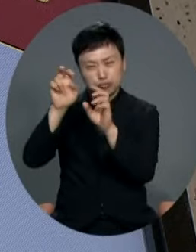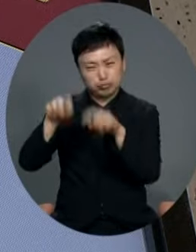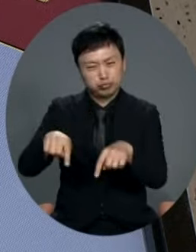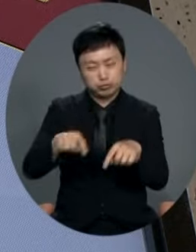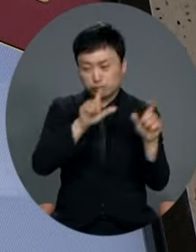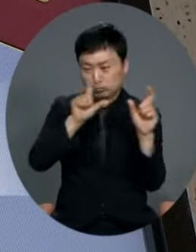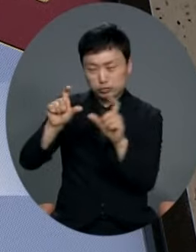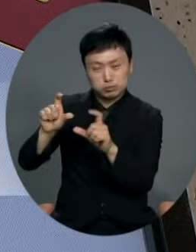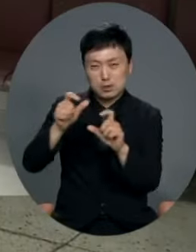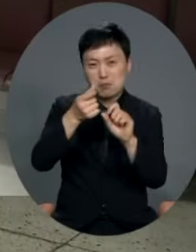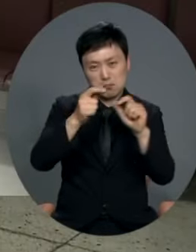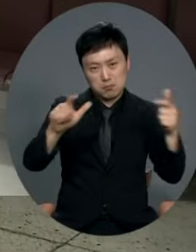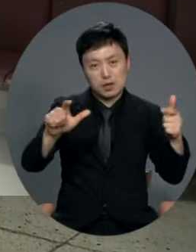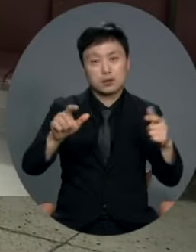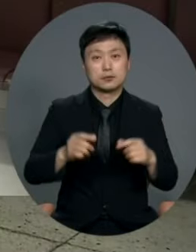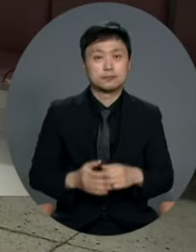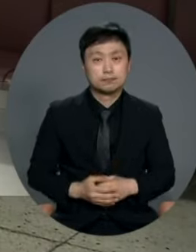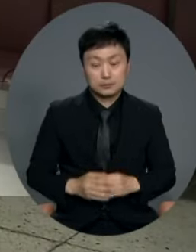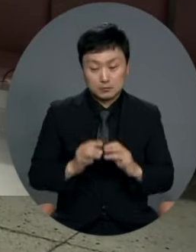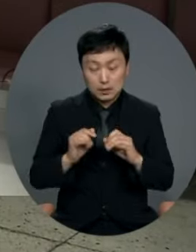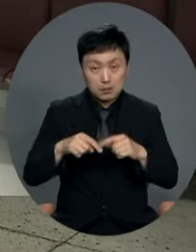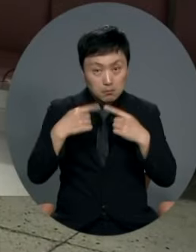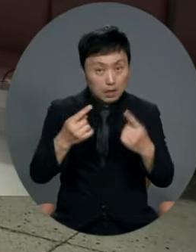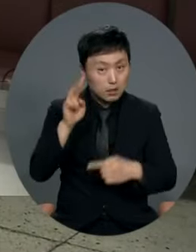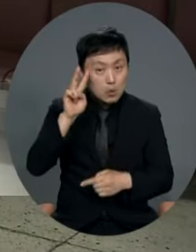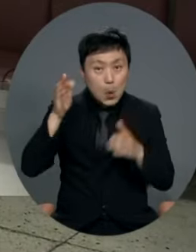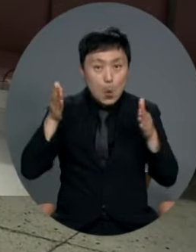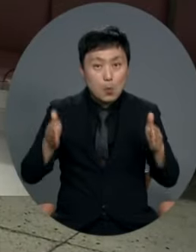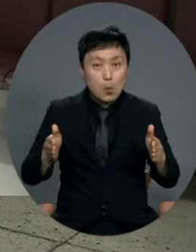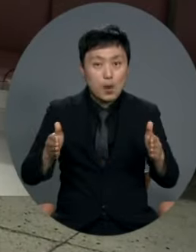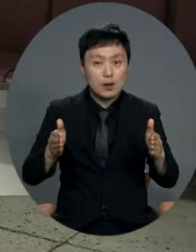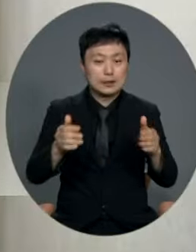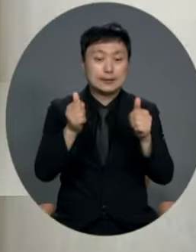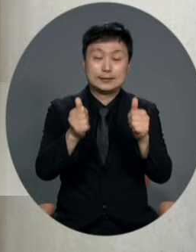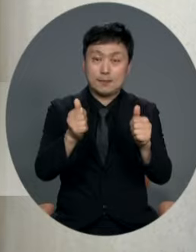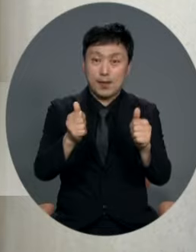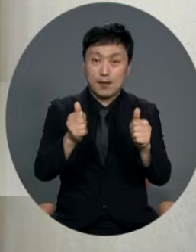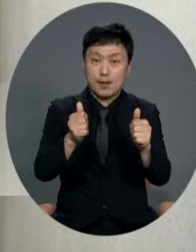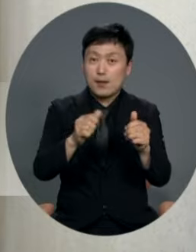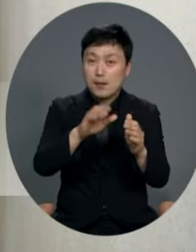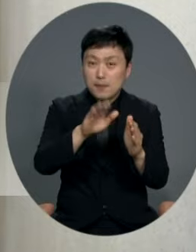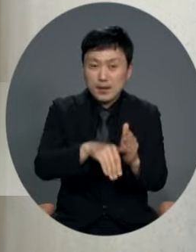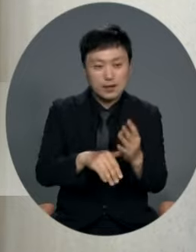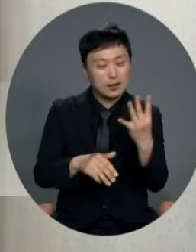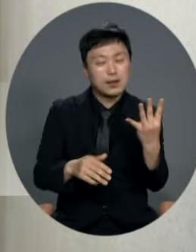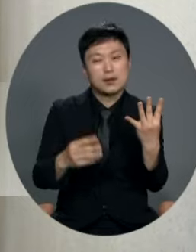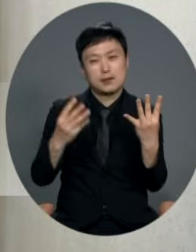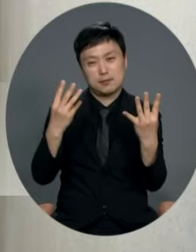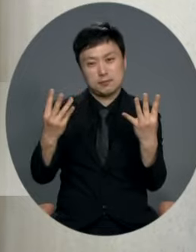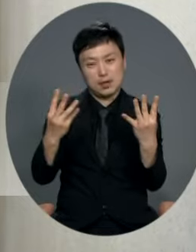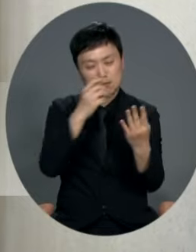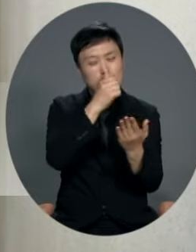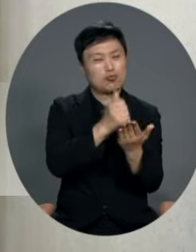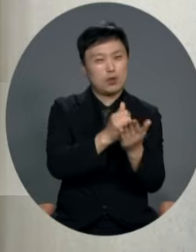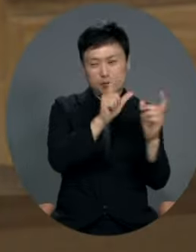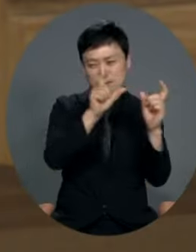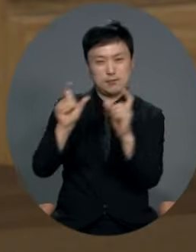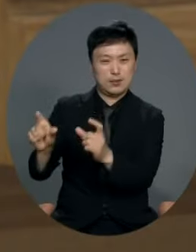7명이 배심원으로 참여해 이틀 동안 진행한 첫 국민 참여 재판에서는 4대 3으로 유죄 판단을